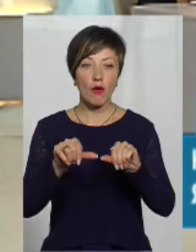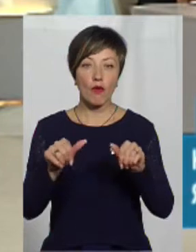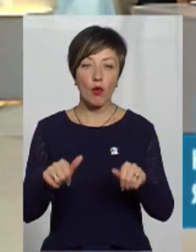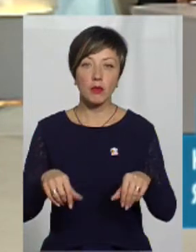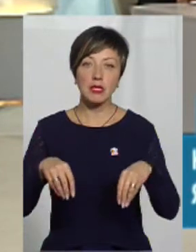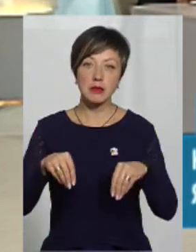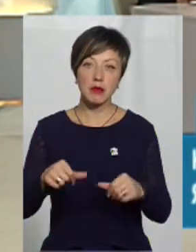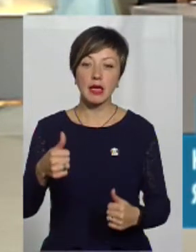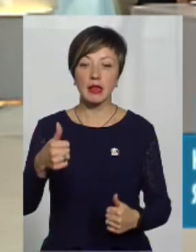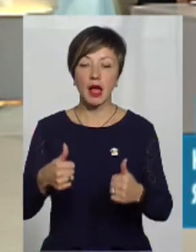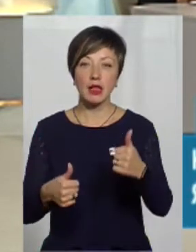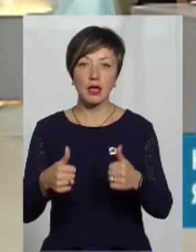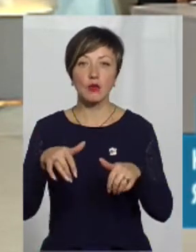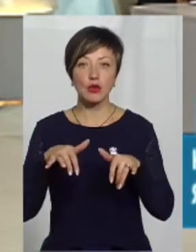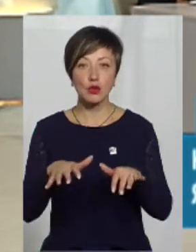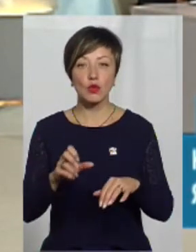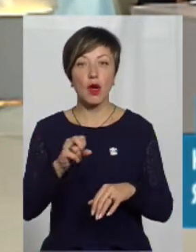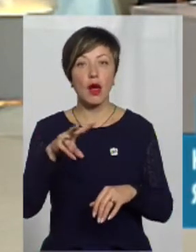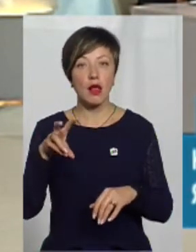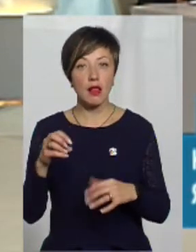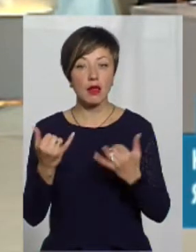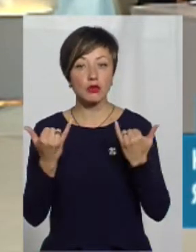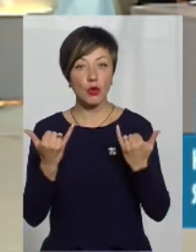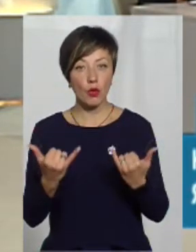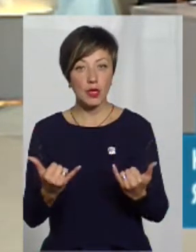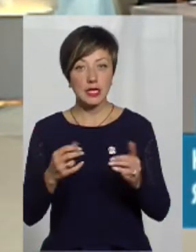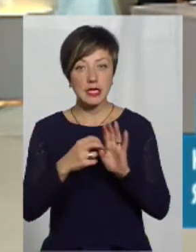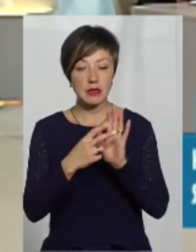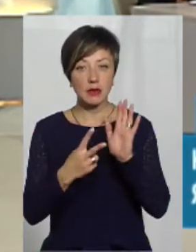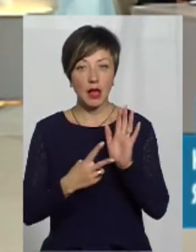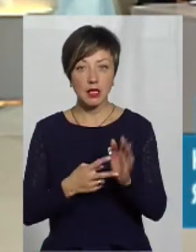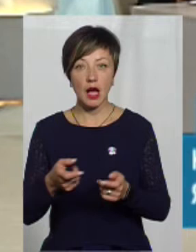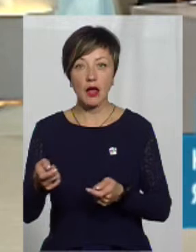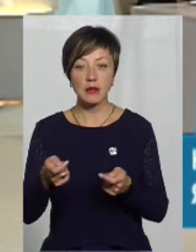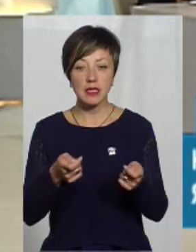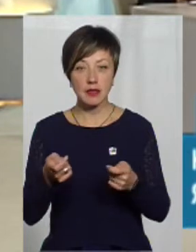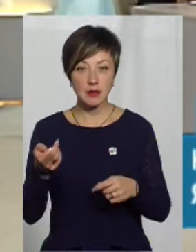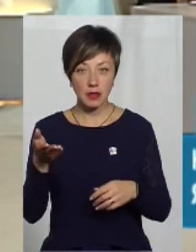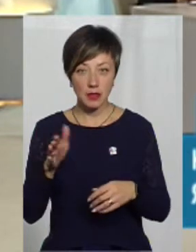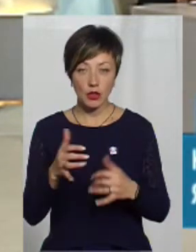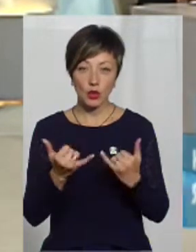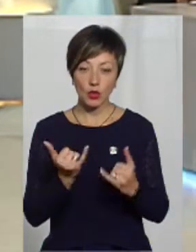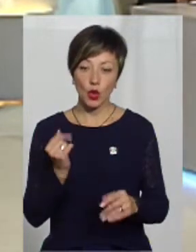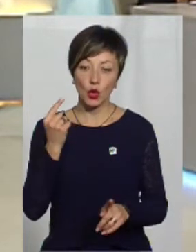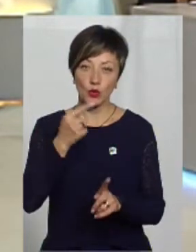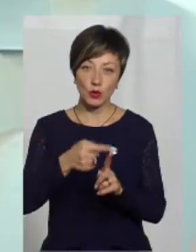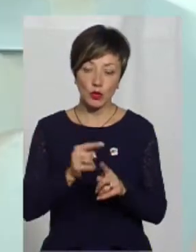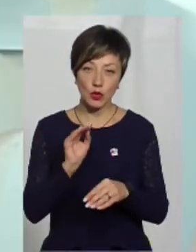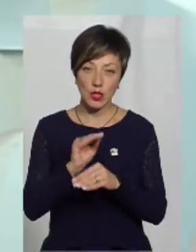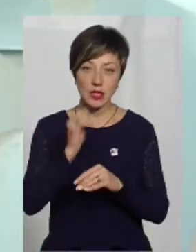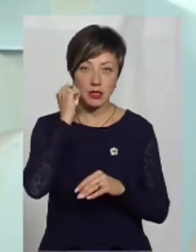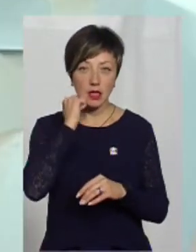там землі, тендерних процедур, але сьогодні, як ви сказали, 17 адміністративних одиниць, а сьогодні ще долучиться